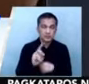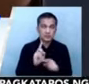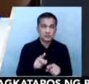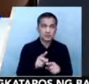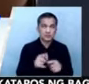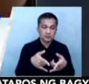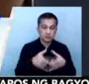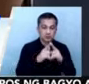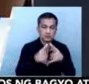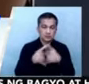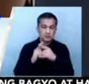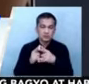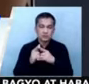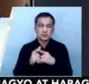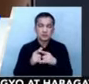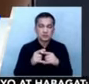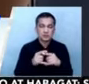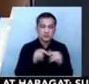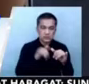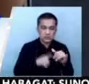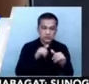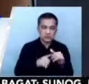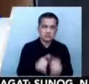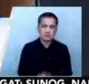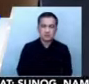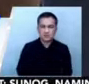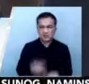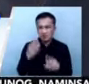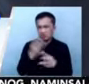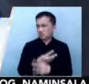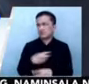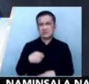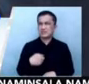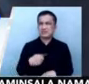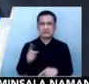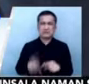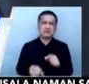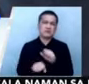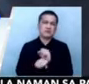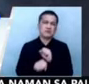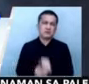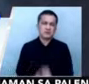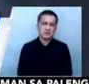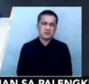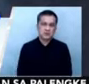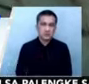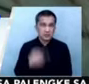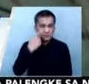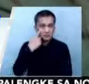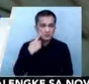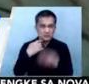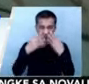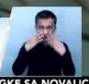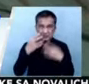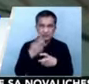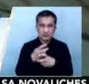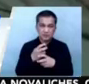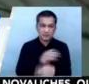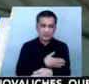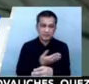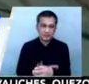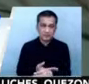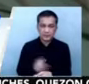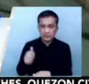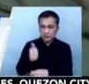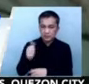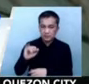malala po kasi hindi hindi ako nakakapagtrabaho sa parl Syempre nahirapan yung mga anak ko ang iba tulad ni jerus